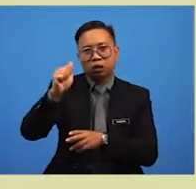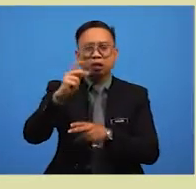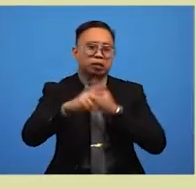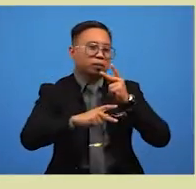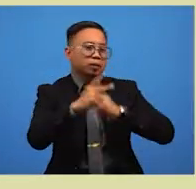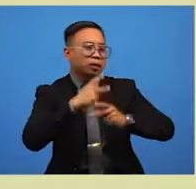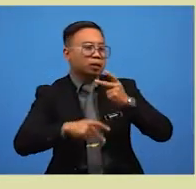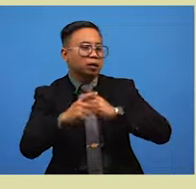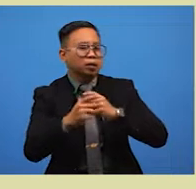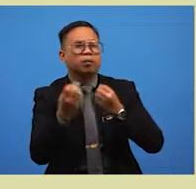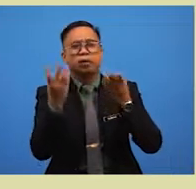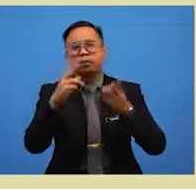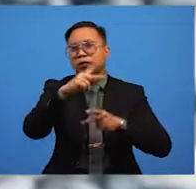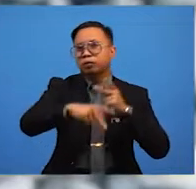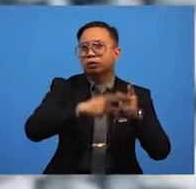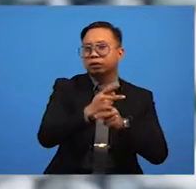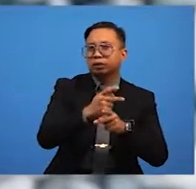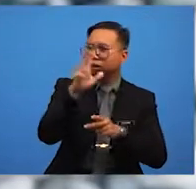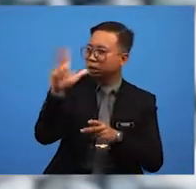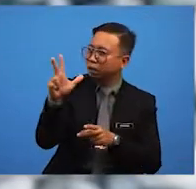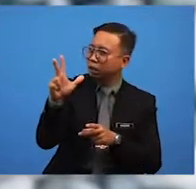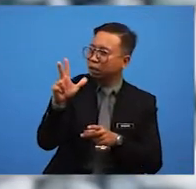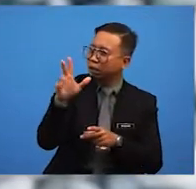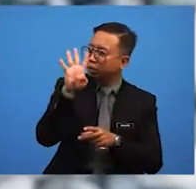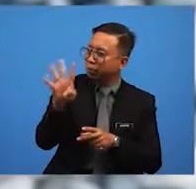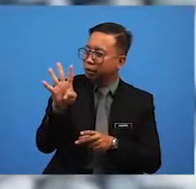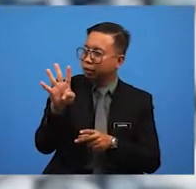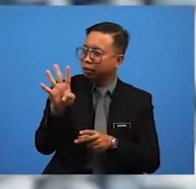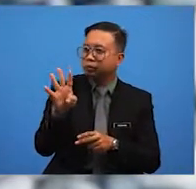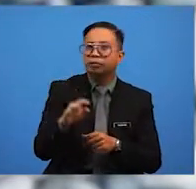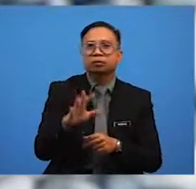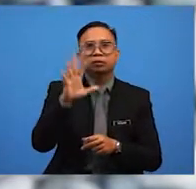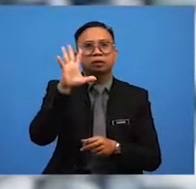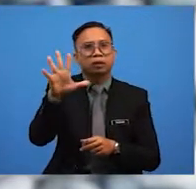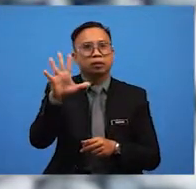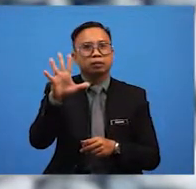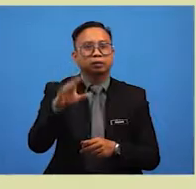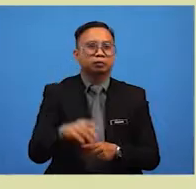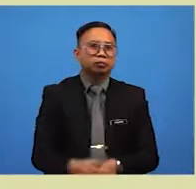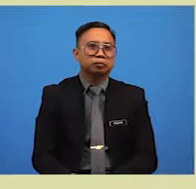Ada berapa proses luluh hawa kimia? 3, 4, 5.